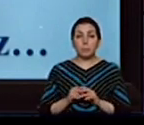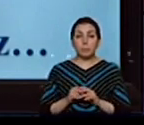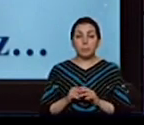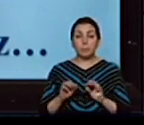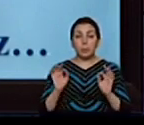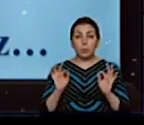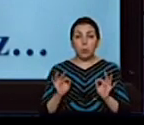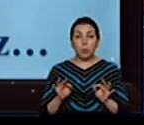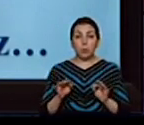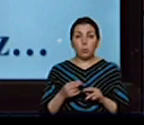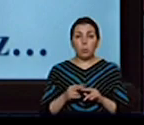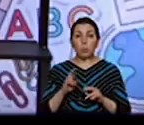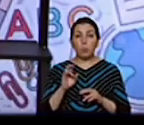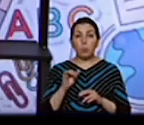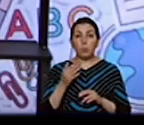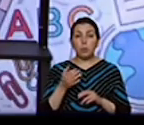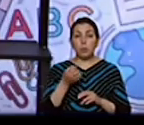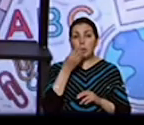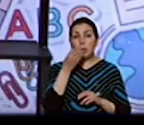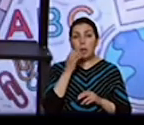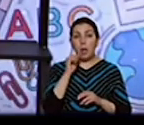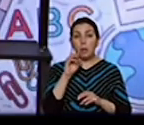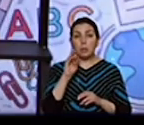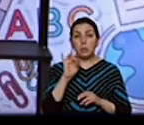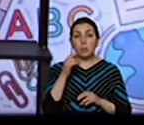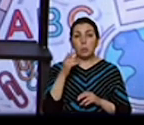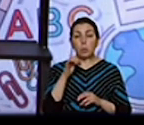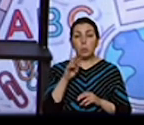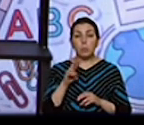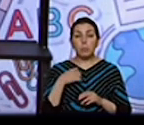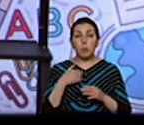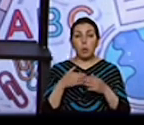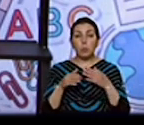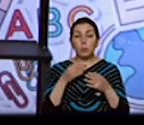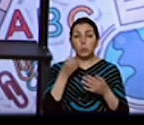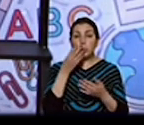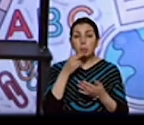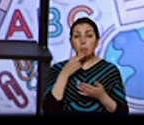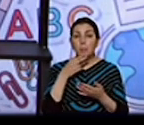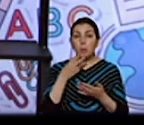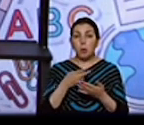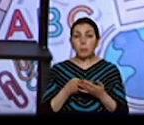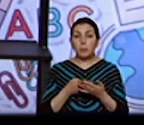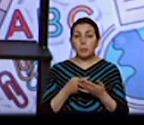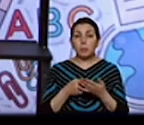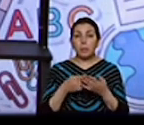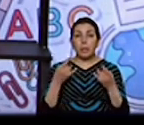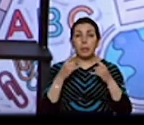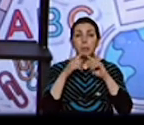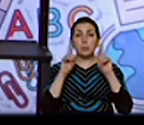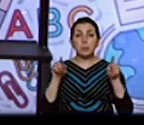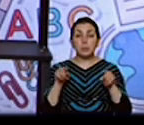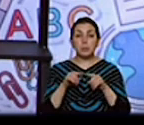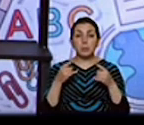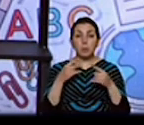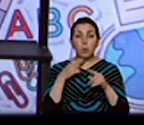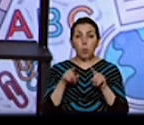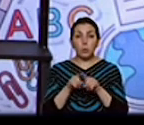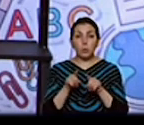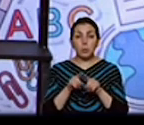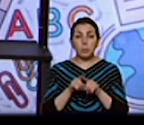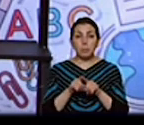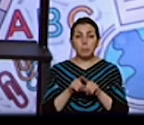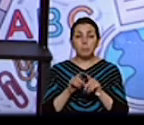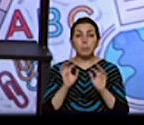bu atirgul. Bolajonlar, qo'limdagi gullarga e'tibor bering. Ular ekrandagi gullarga o'xshaydimi? To'g'ri, qisman